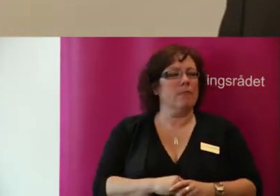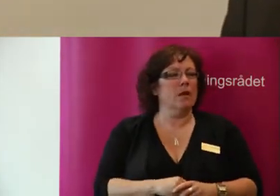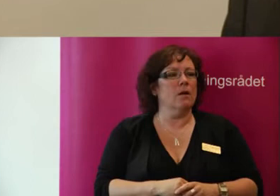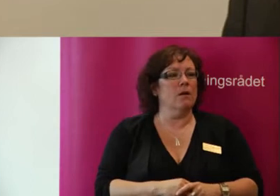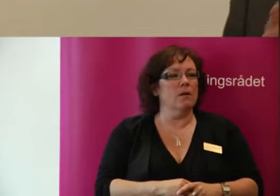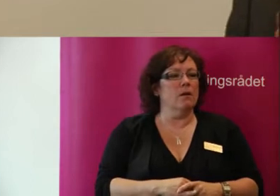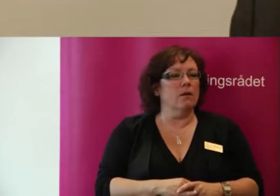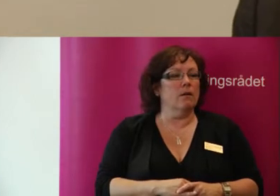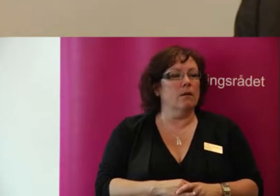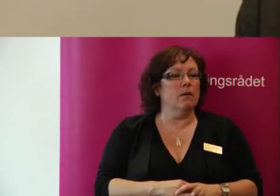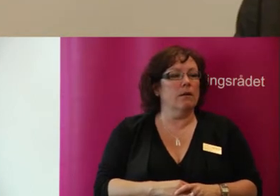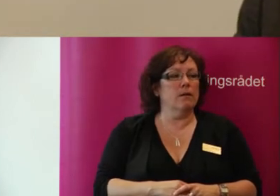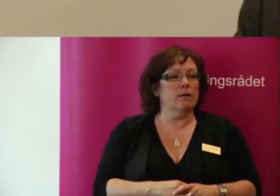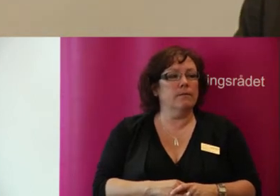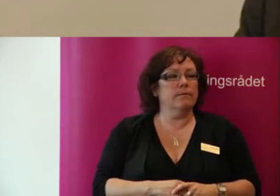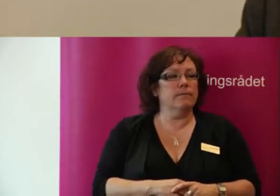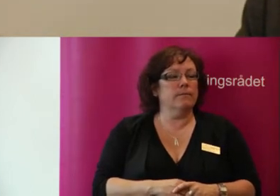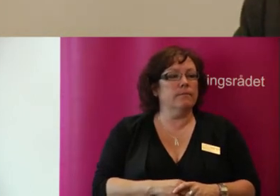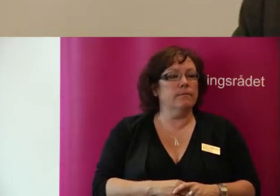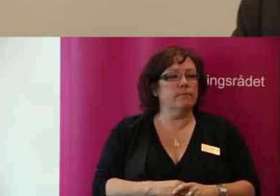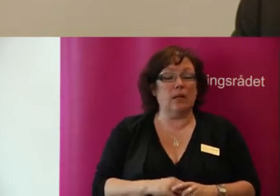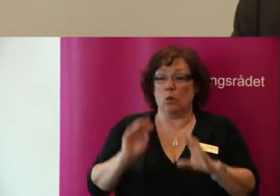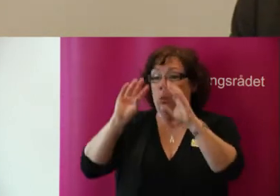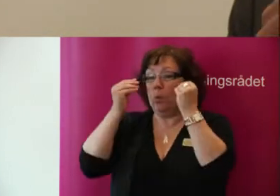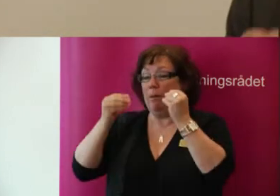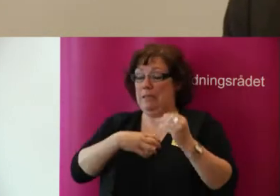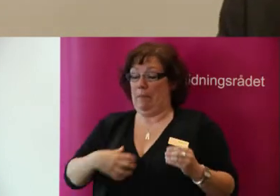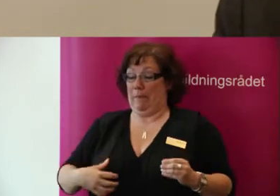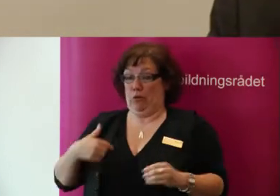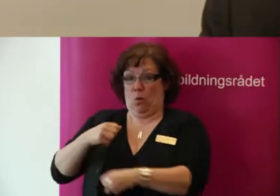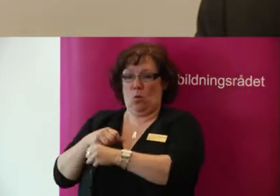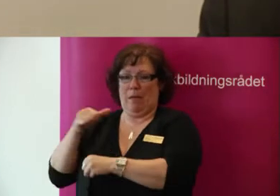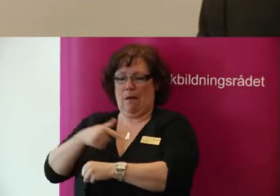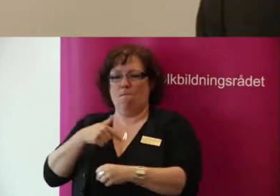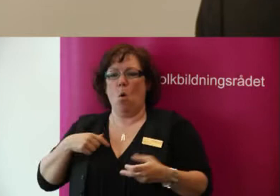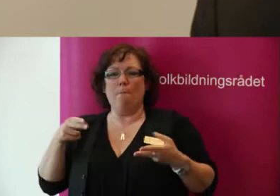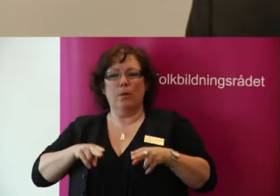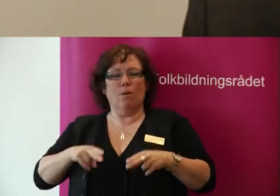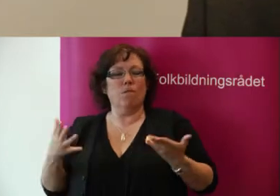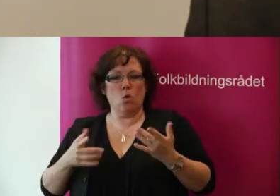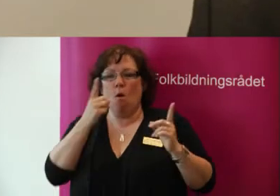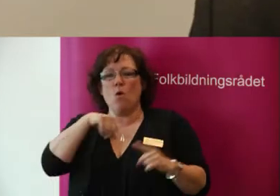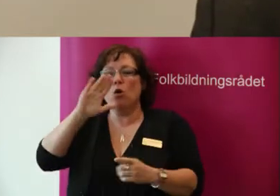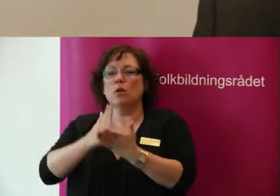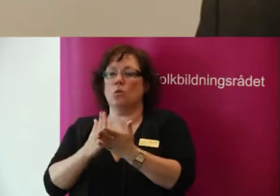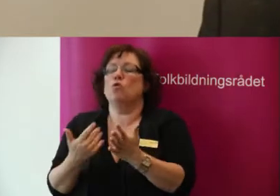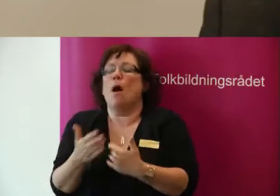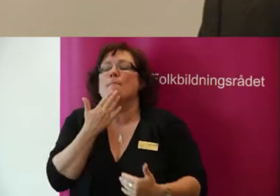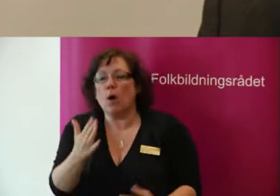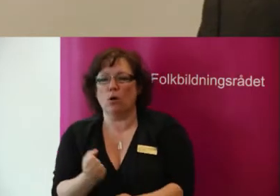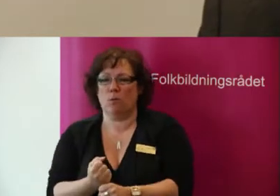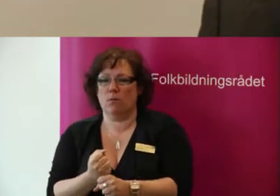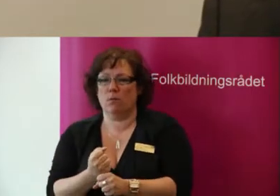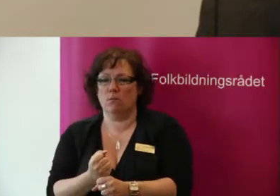Nej, alltså bedömningen från utbildningsdepartementet där jag arbetar är ju att folkhögskolorna gör ett mycket bra jobb. Det är ju därför